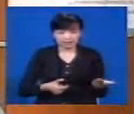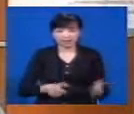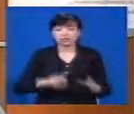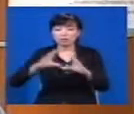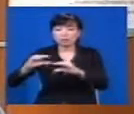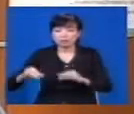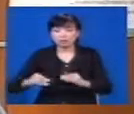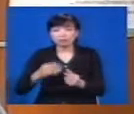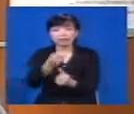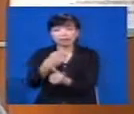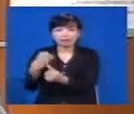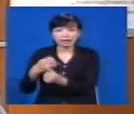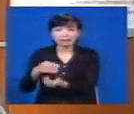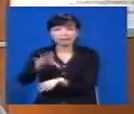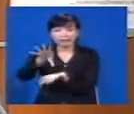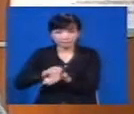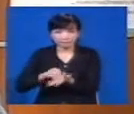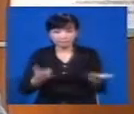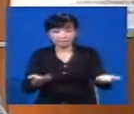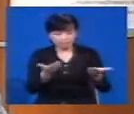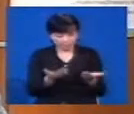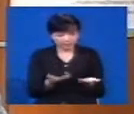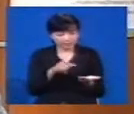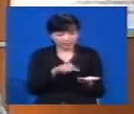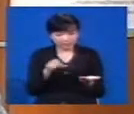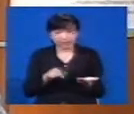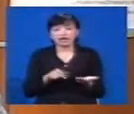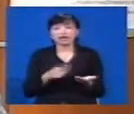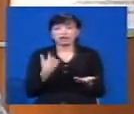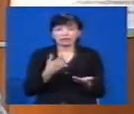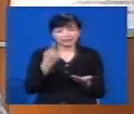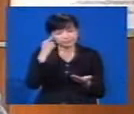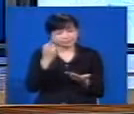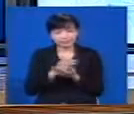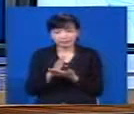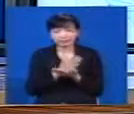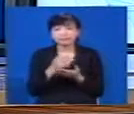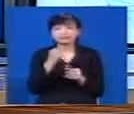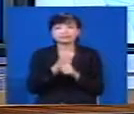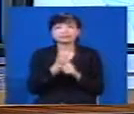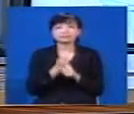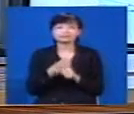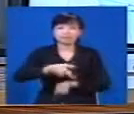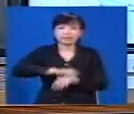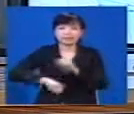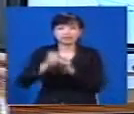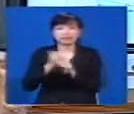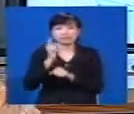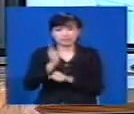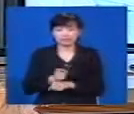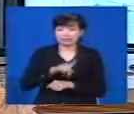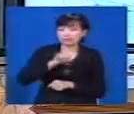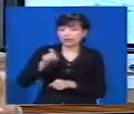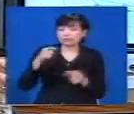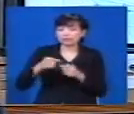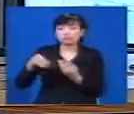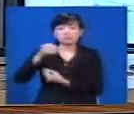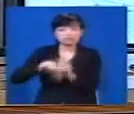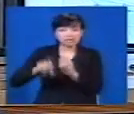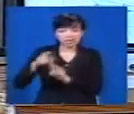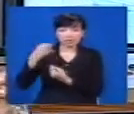ไปทำให้เกิดเป็นรูปธรรมให้มันตกผลึกให้ได ้อย่างด้านสมมติด้านเศรษฐกิจด้านเศรษฐกิจมันก็จะมีประเด็นย่อยออกมา ถูกต้อง